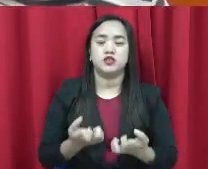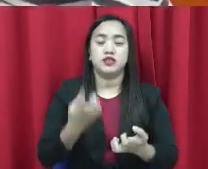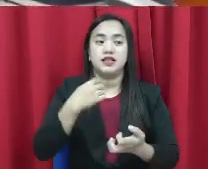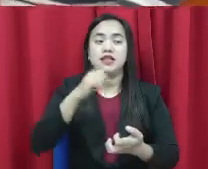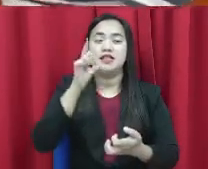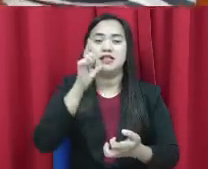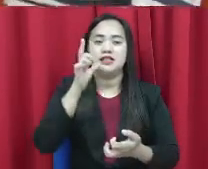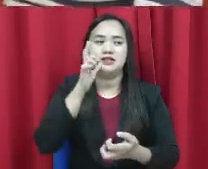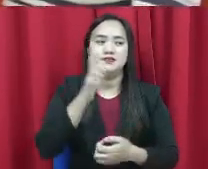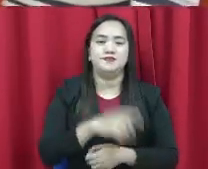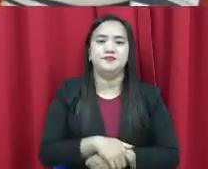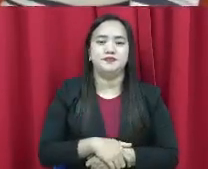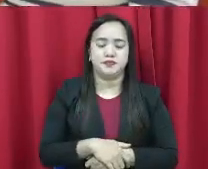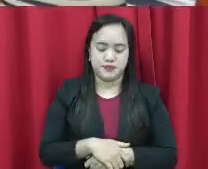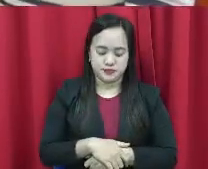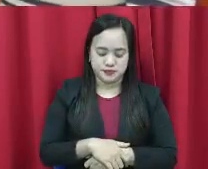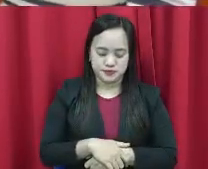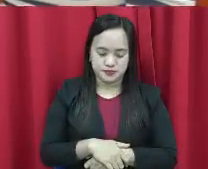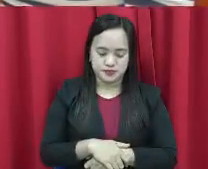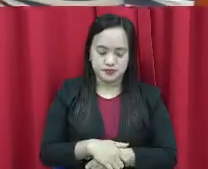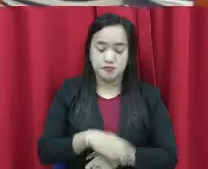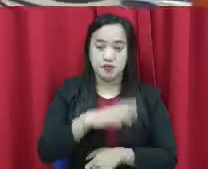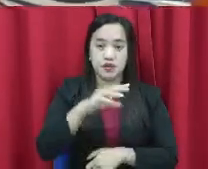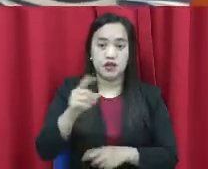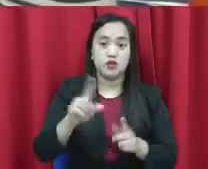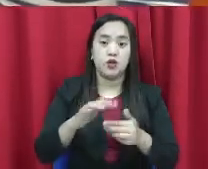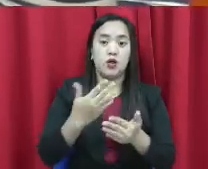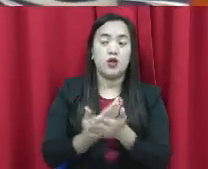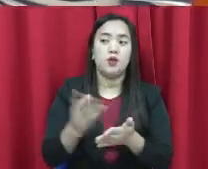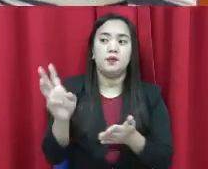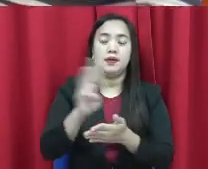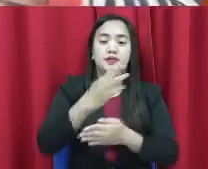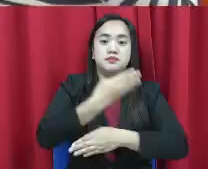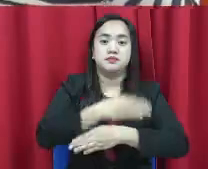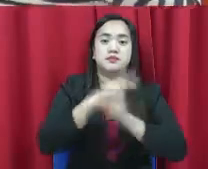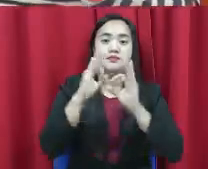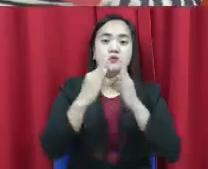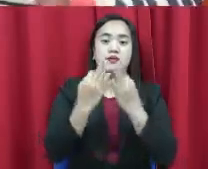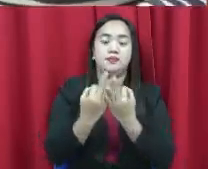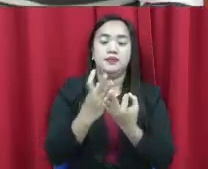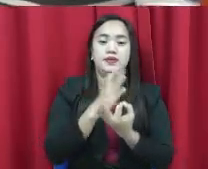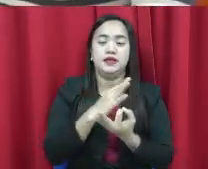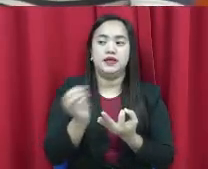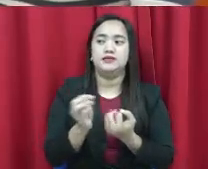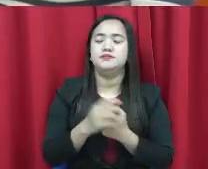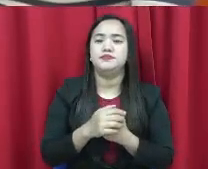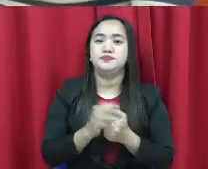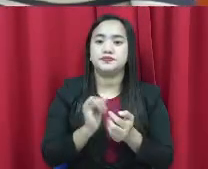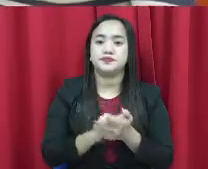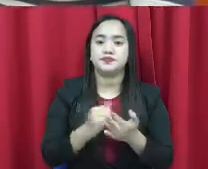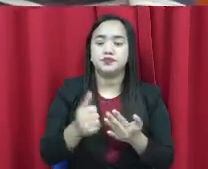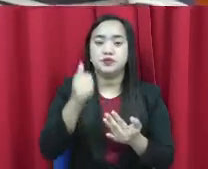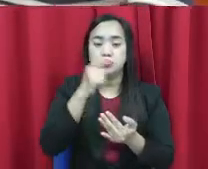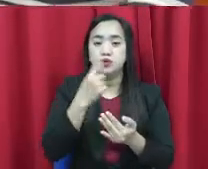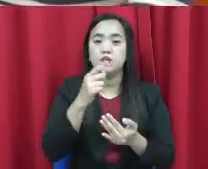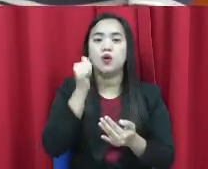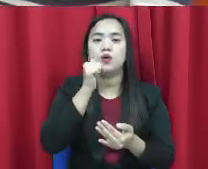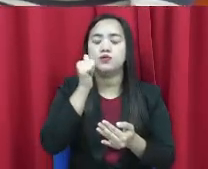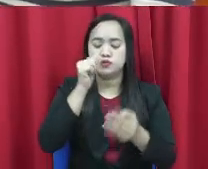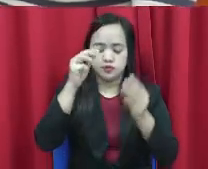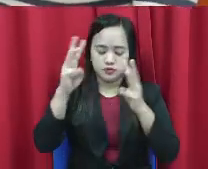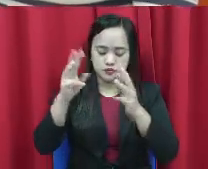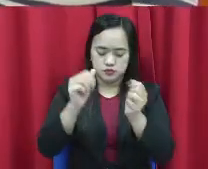diyan and Syempre sa westbank family Good afternoon at yung mga suki natin na nanonood sa Hong Kong